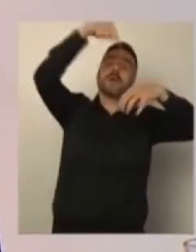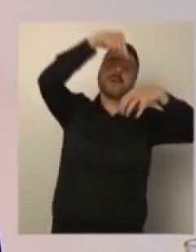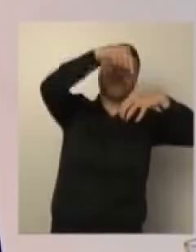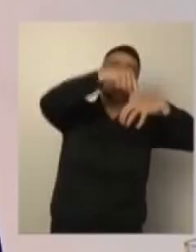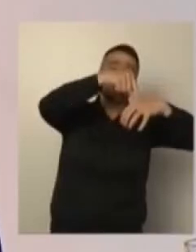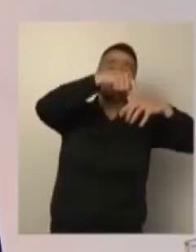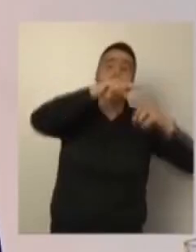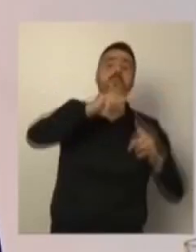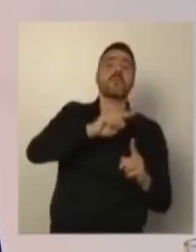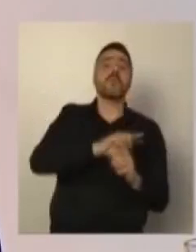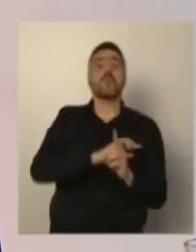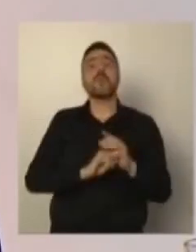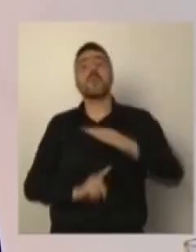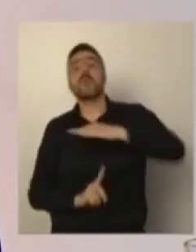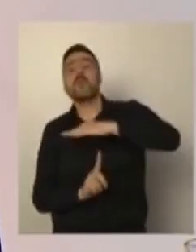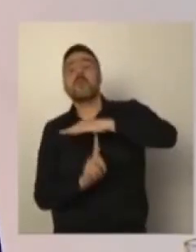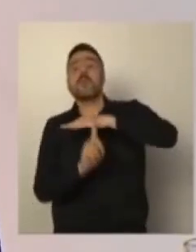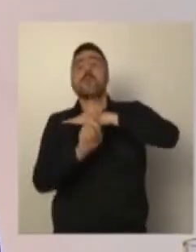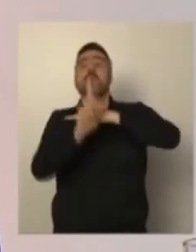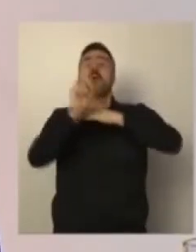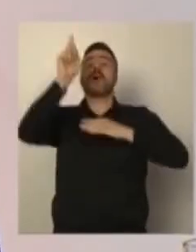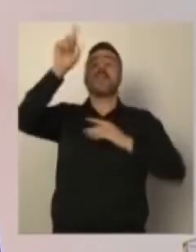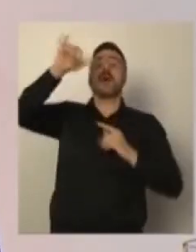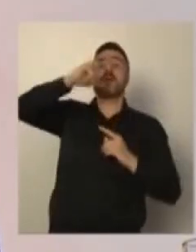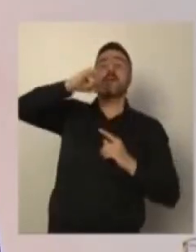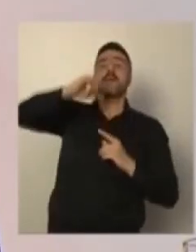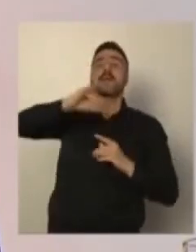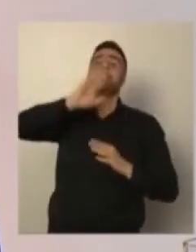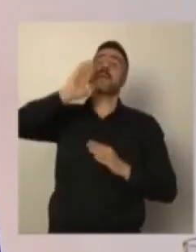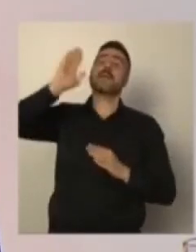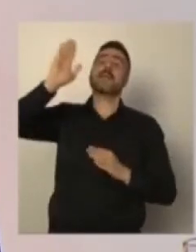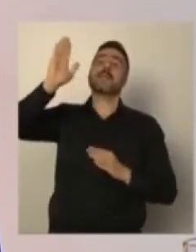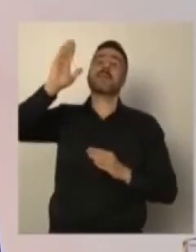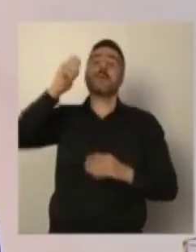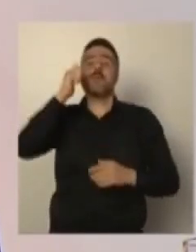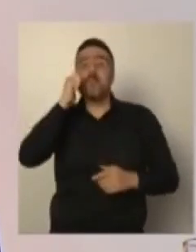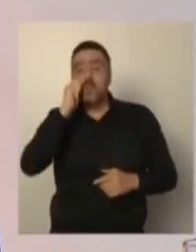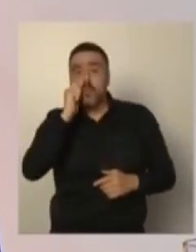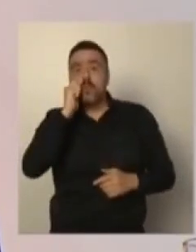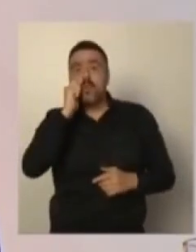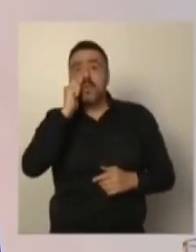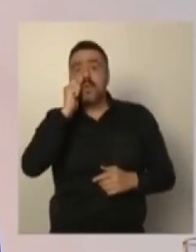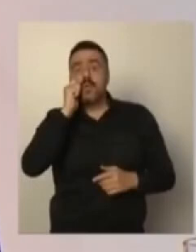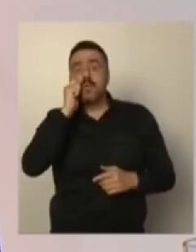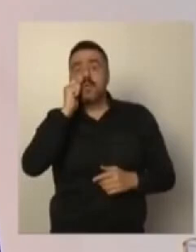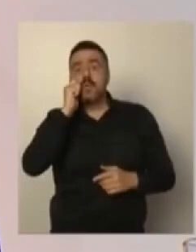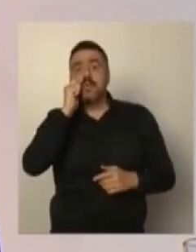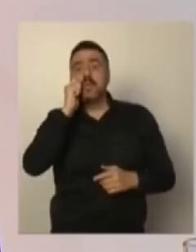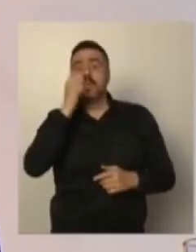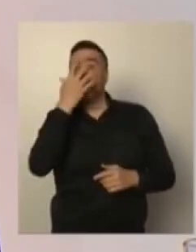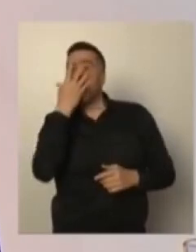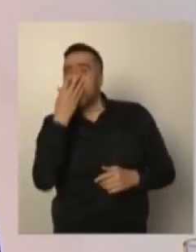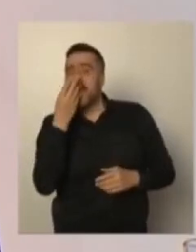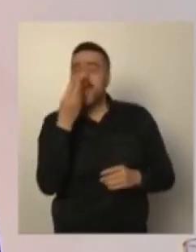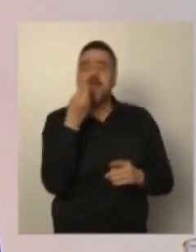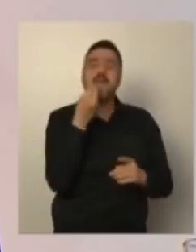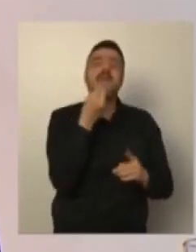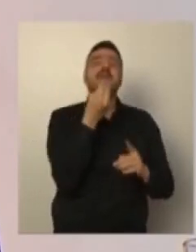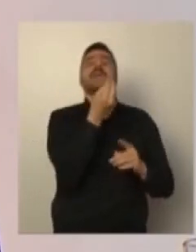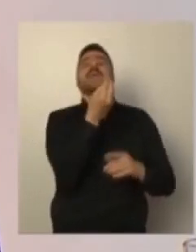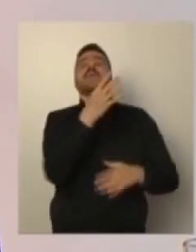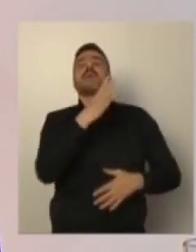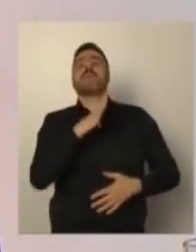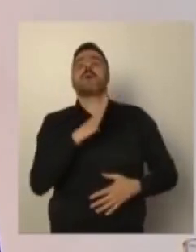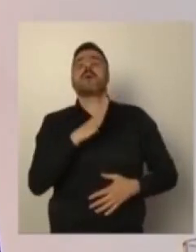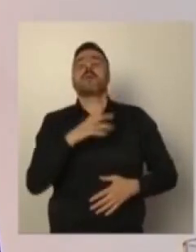nasıl uruç ettiyse, yükseldiyse, müminler de, müminlere de öyle bir hediye getirdi ki,